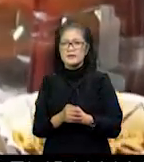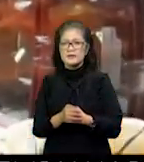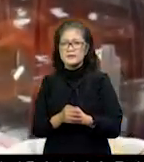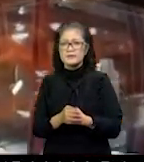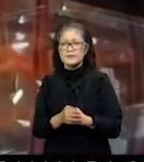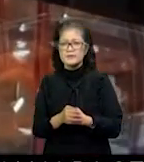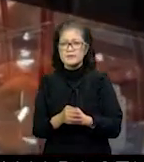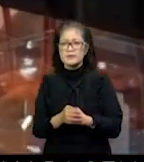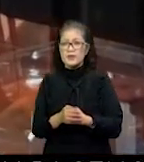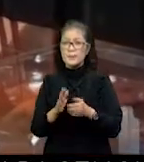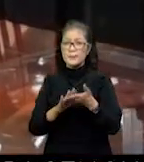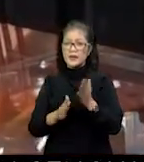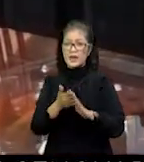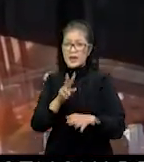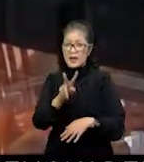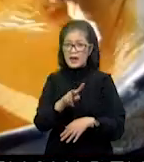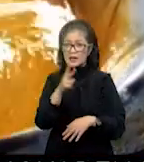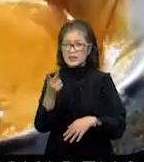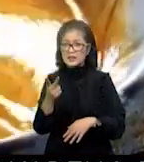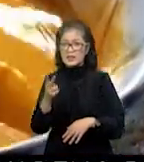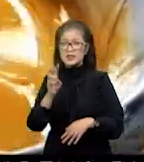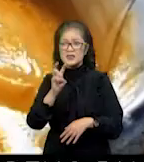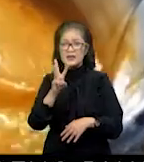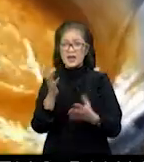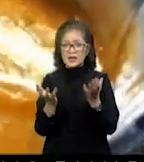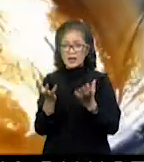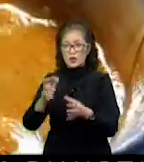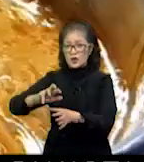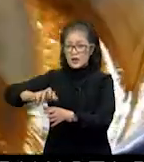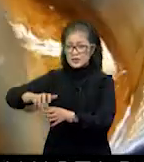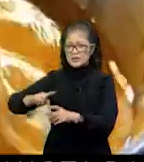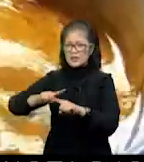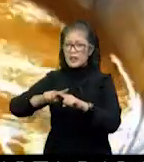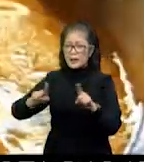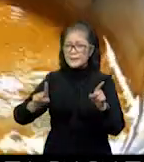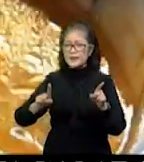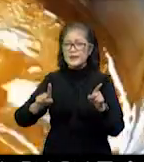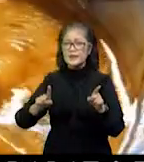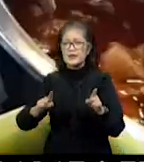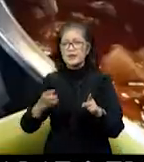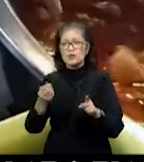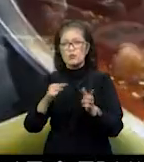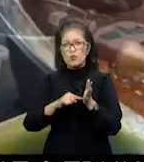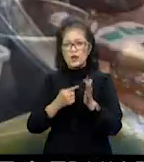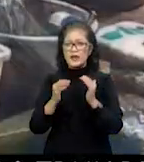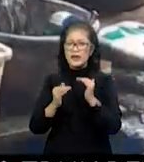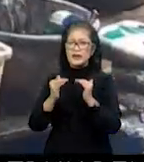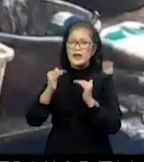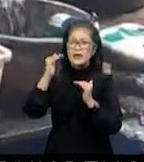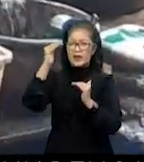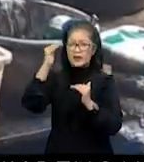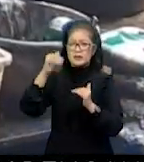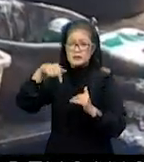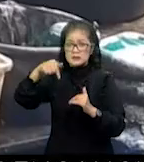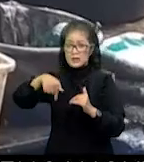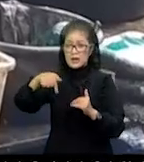Jamila pernah beralih menggunakan gas LPG ukuran 3 kg. Namun karena kenaikan harga gas LPG ukuran 12 kg, membuat